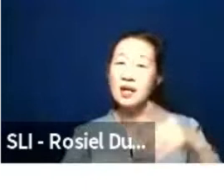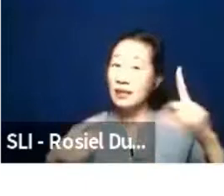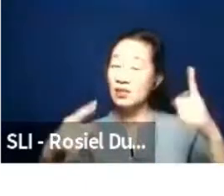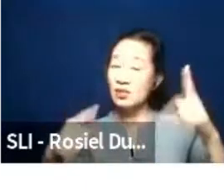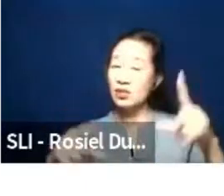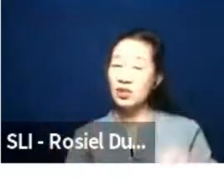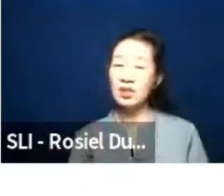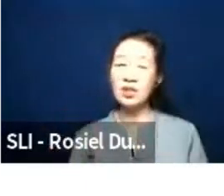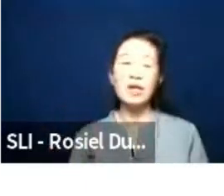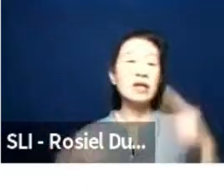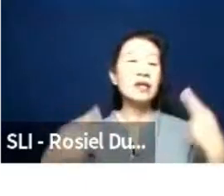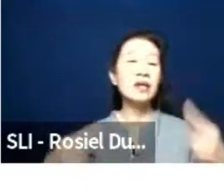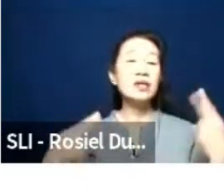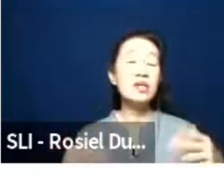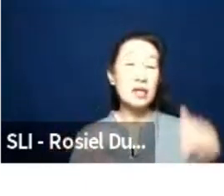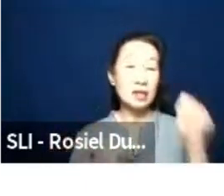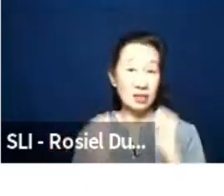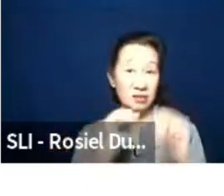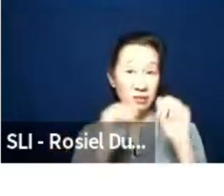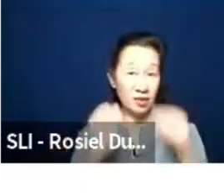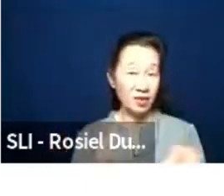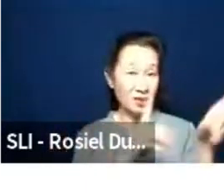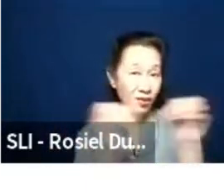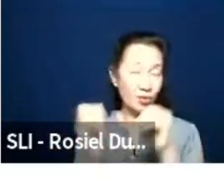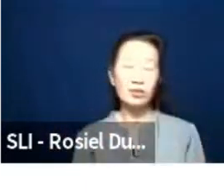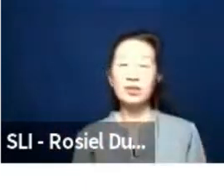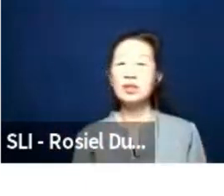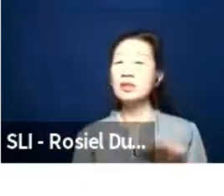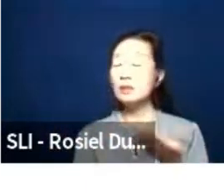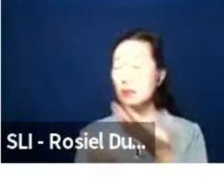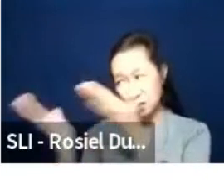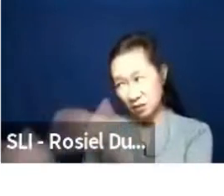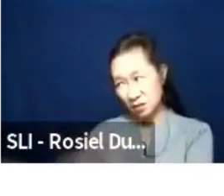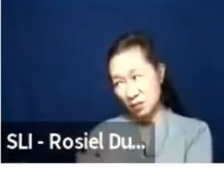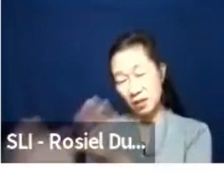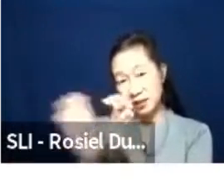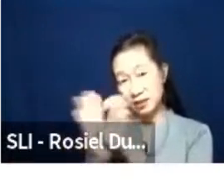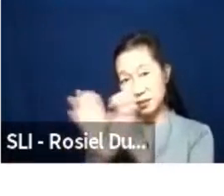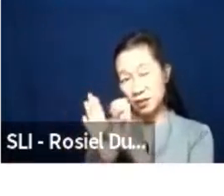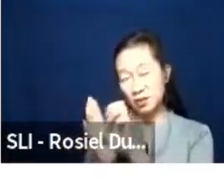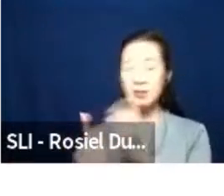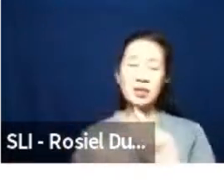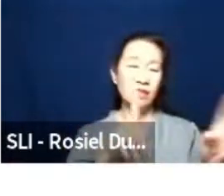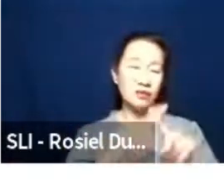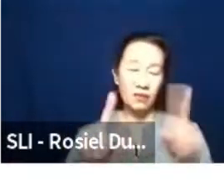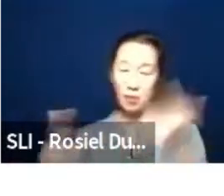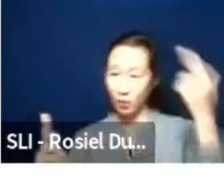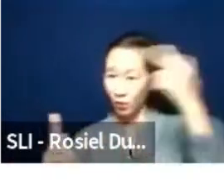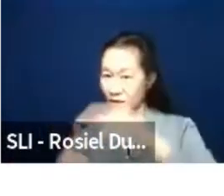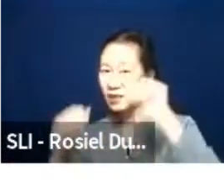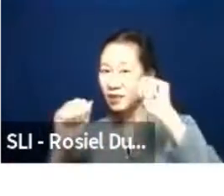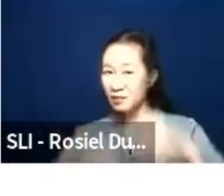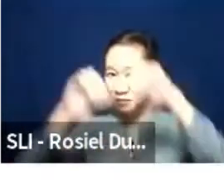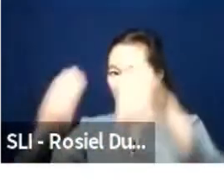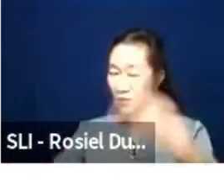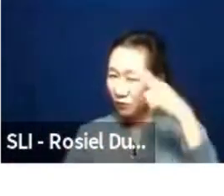and recreation activities na pwede niyang gawin? So these are just examples, no, of the different goals that we can set for